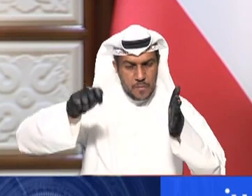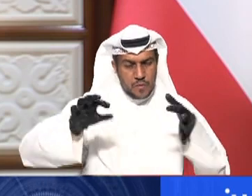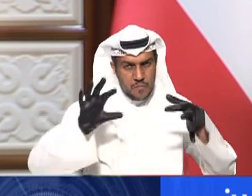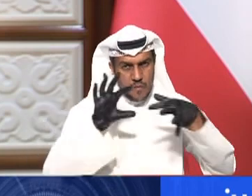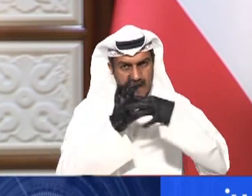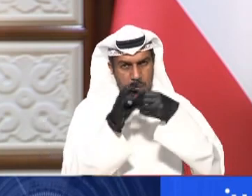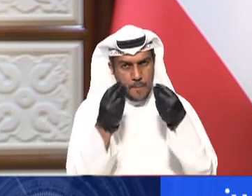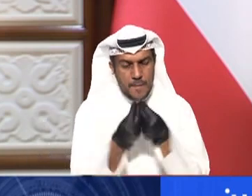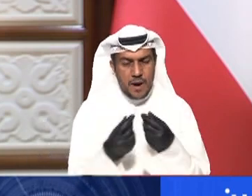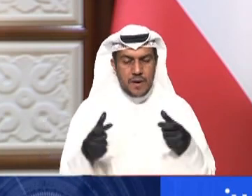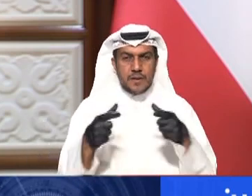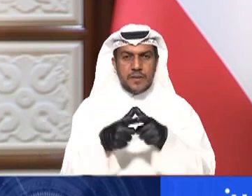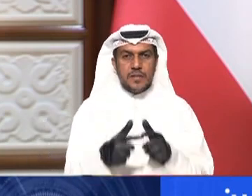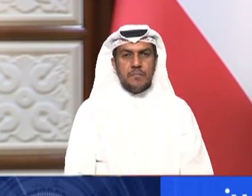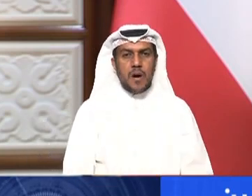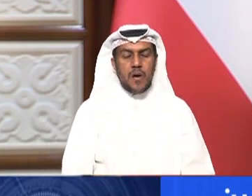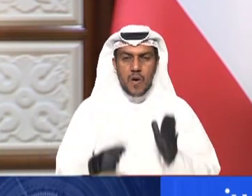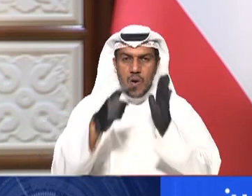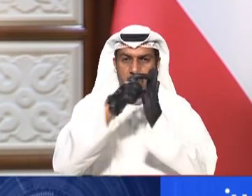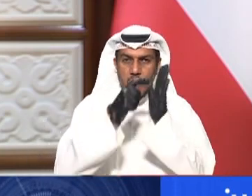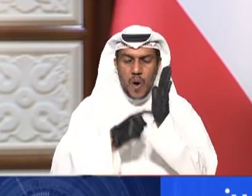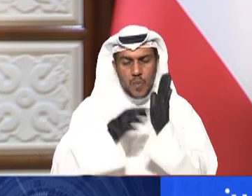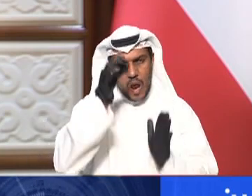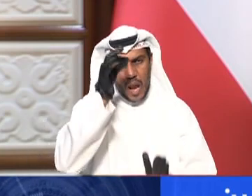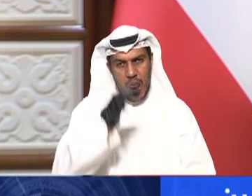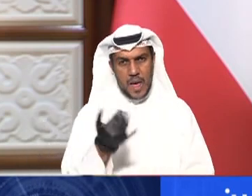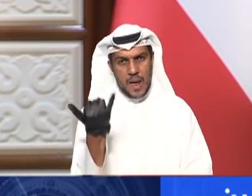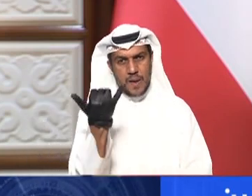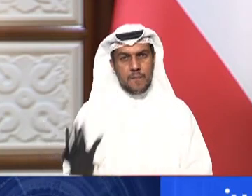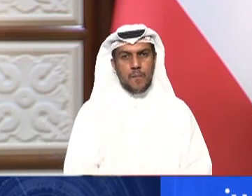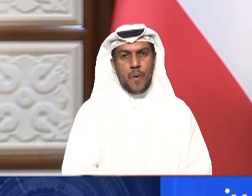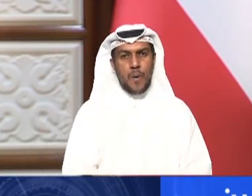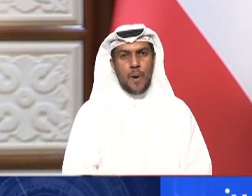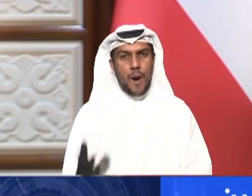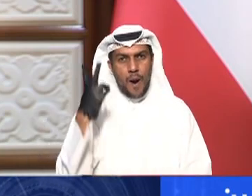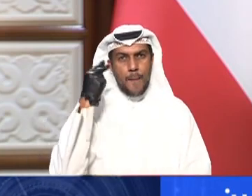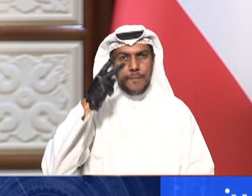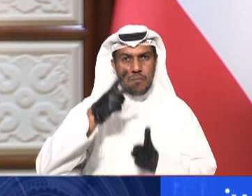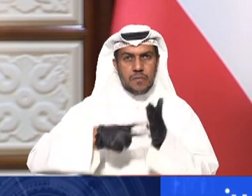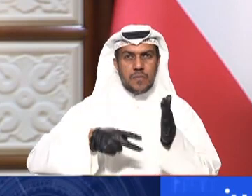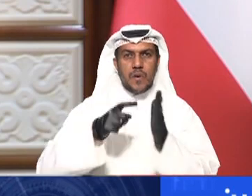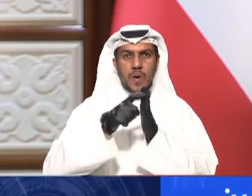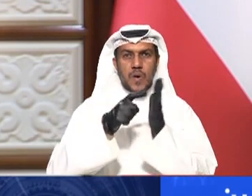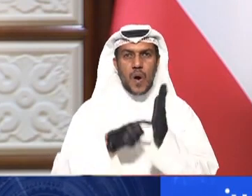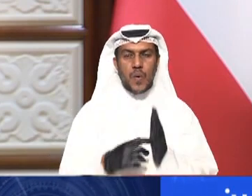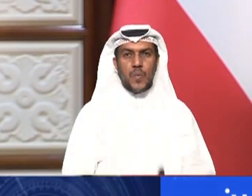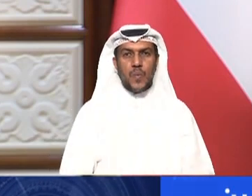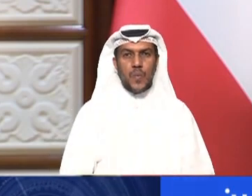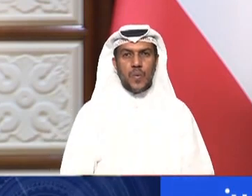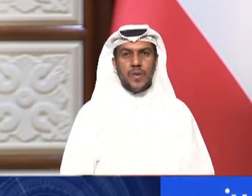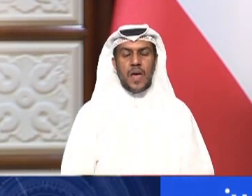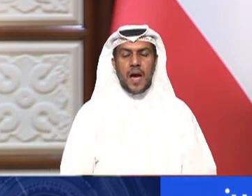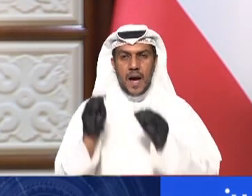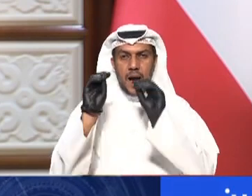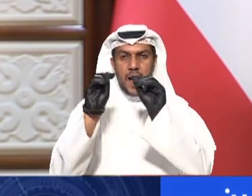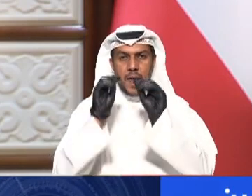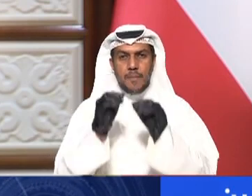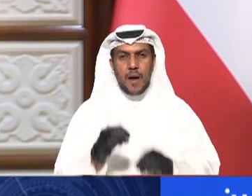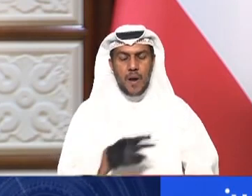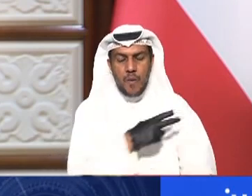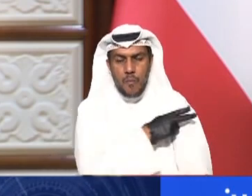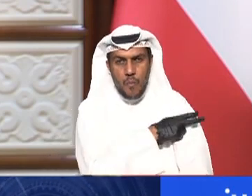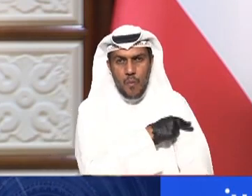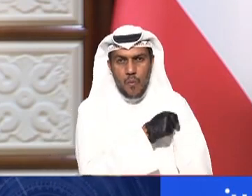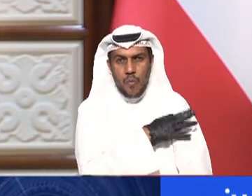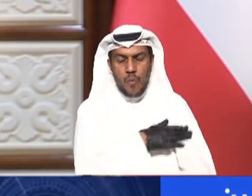لدينا إقرار لقوانين تساعدنا في إدارة هذه الأزمة. نحن نود أن نطلع كمان أعضاء مجلس